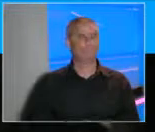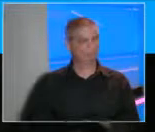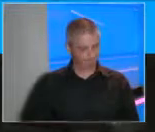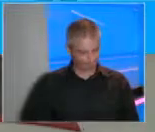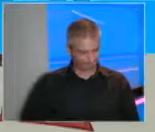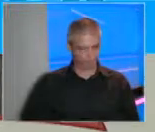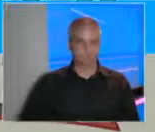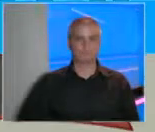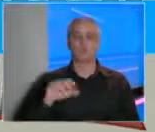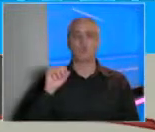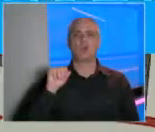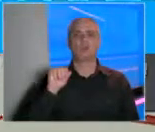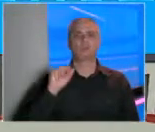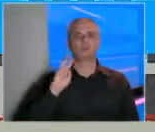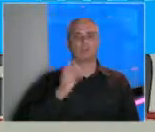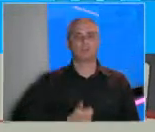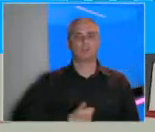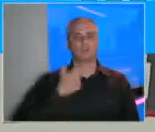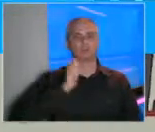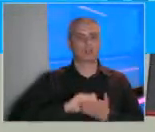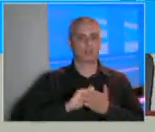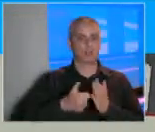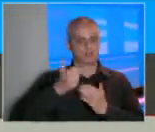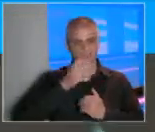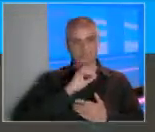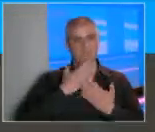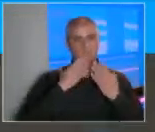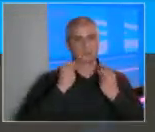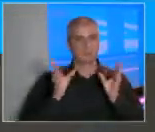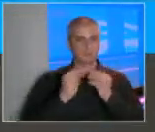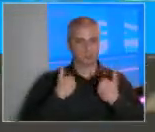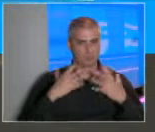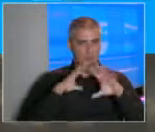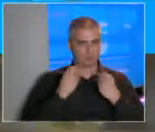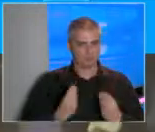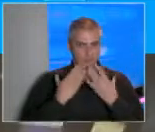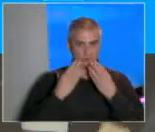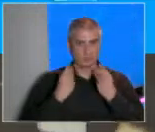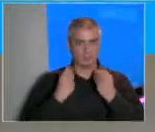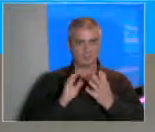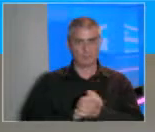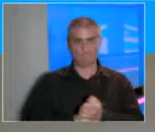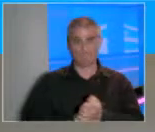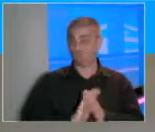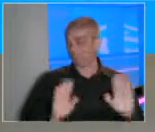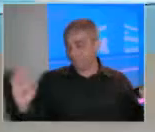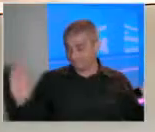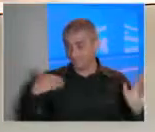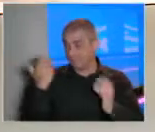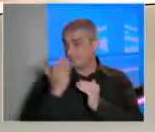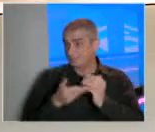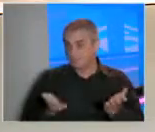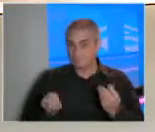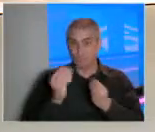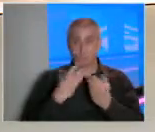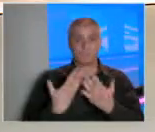בהחלט. אורי שחם, ראש לשכת מנכ״ל ואחראי הבדיקות במד"א, תודה רבה לך שהיית איתנו הערב. תודה רבה, שיהיה ערב טוב. זהו, אנחנו מסיימים כאן